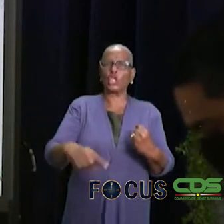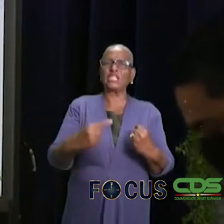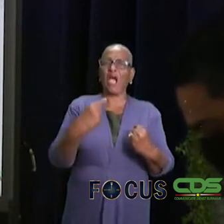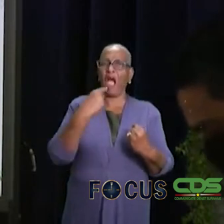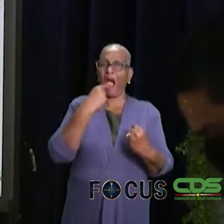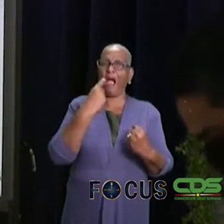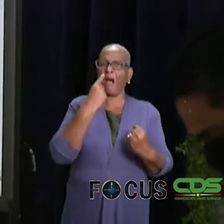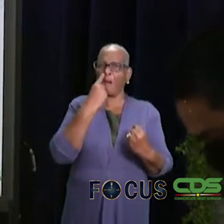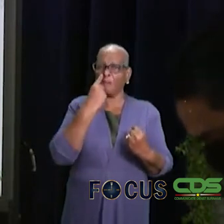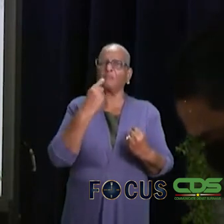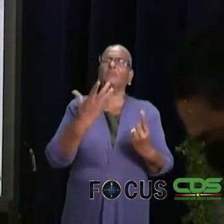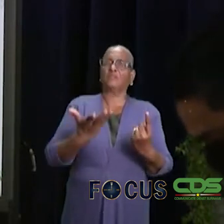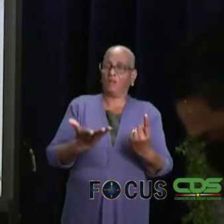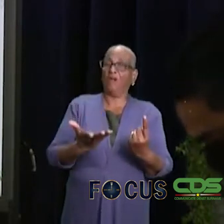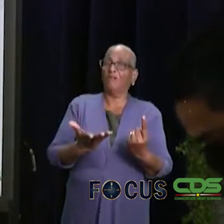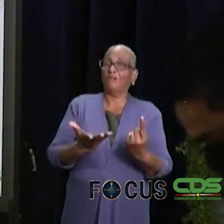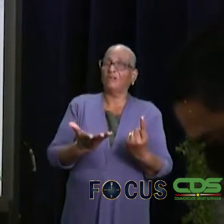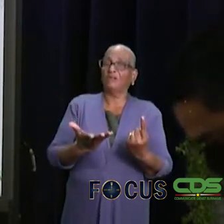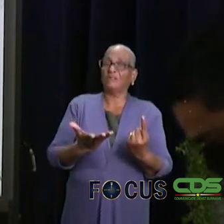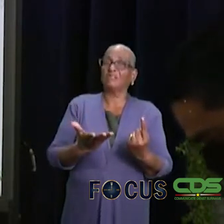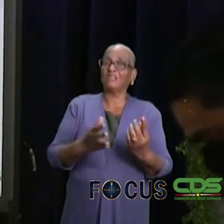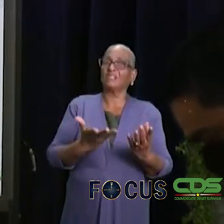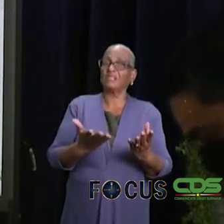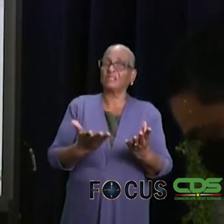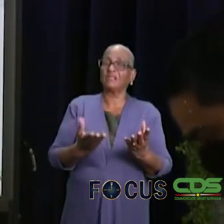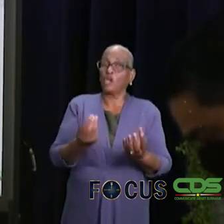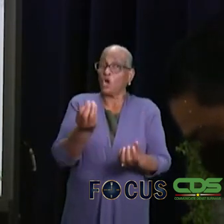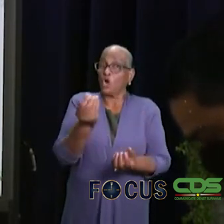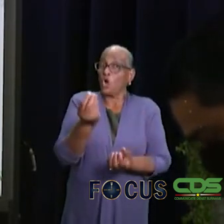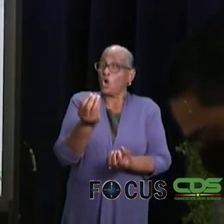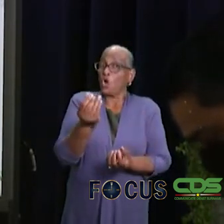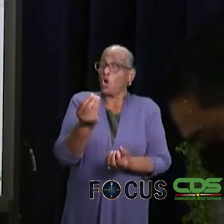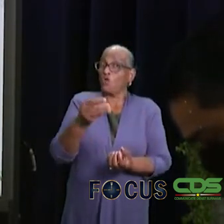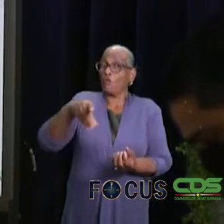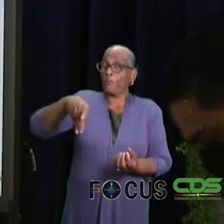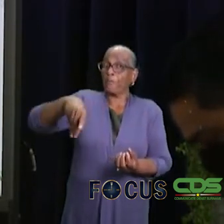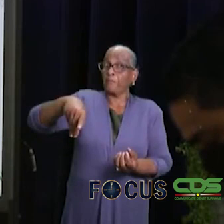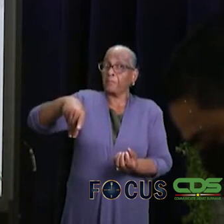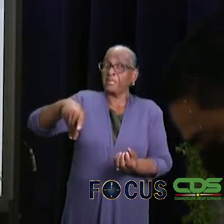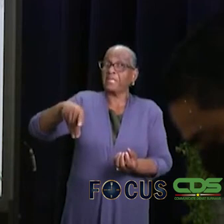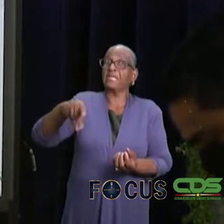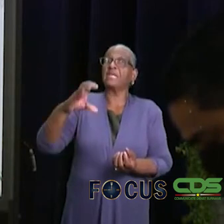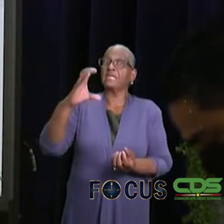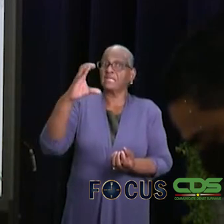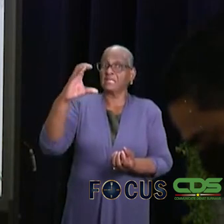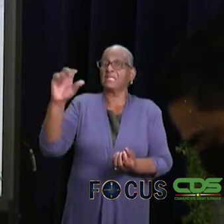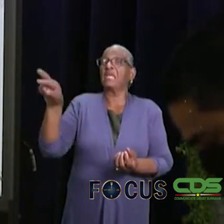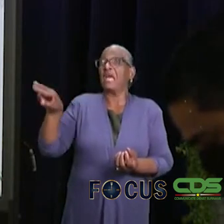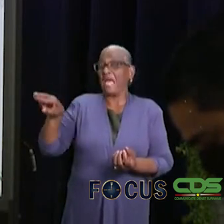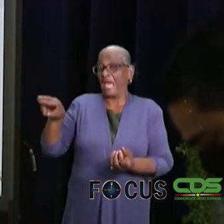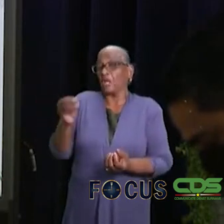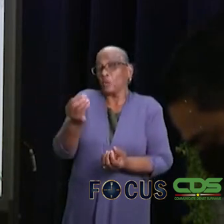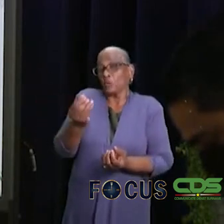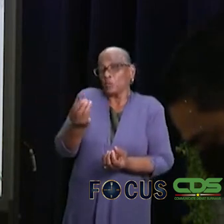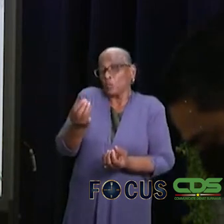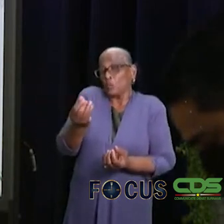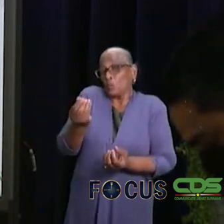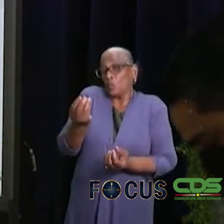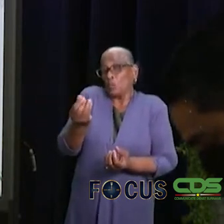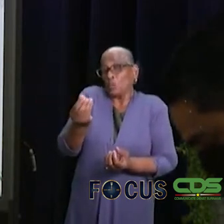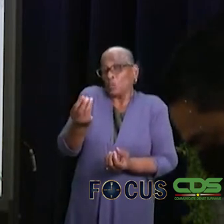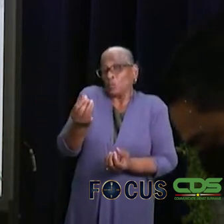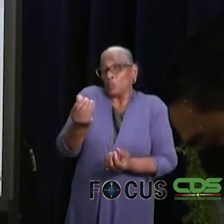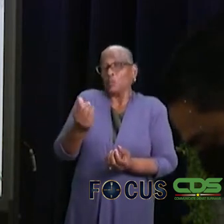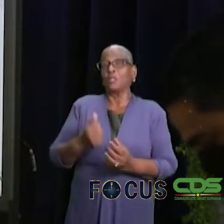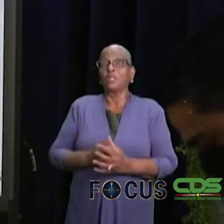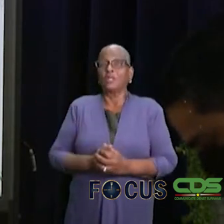PCR-testen. Ik denk dat jullie weten wat een commerciële test kost voor PCR. En dit is dan is heel verschrikkelijk duur.